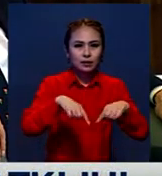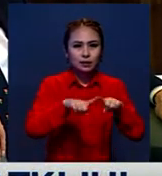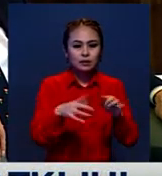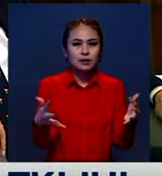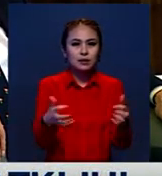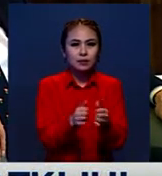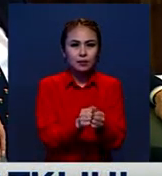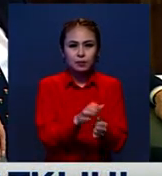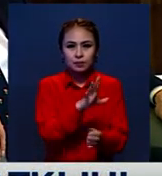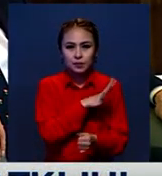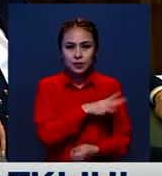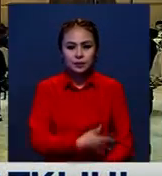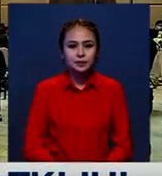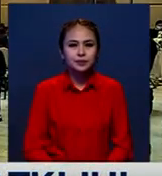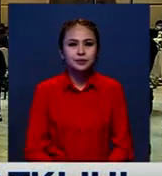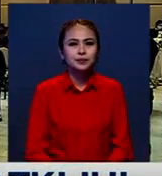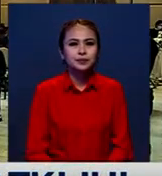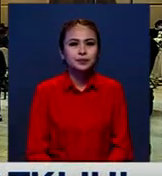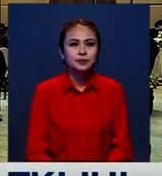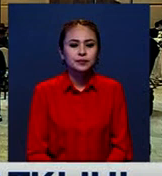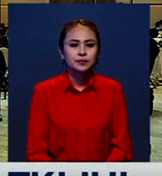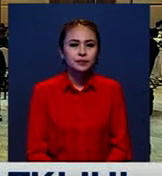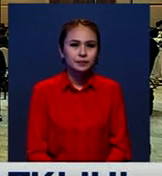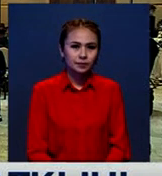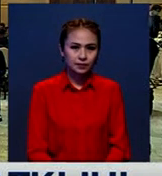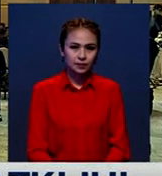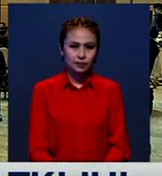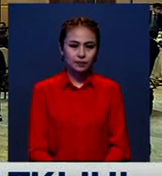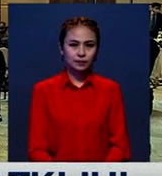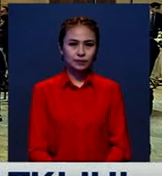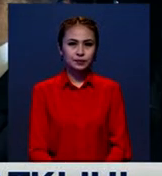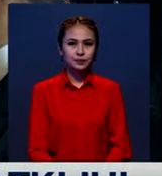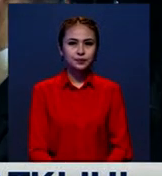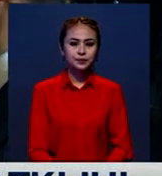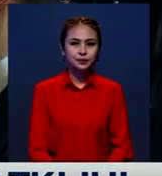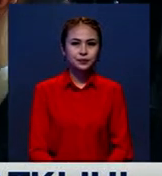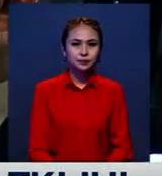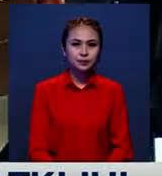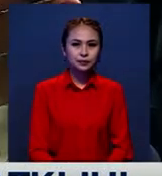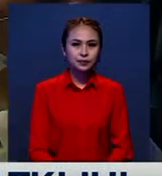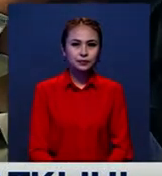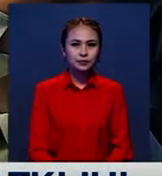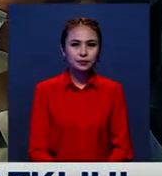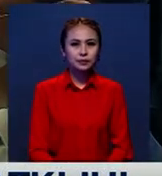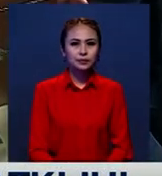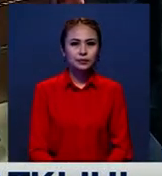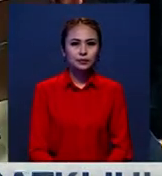анықтаған. Мұндай мысалдар көп енді. Дастан Сейілханұлы, Марат Диханбаев, хабар 24.